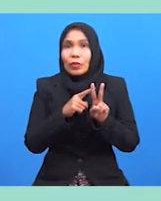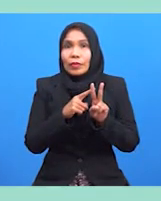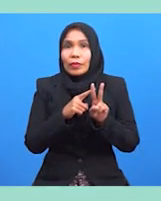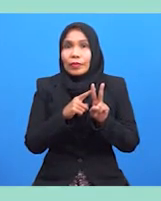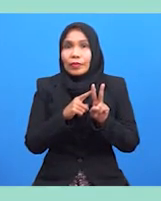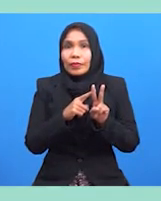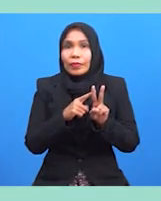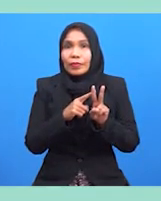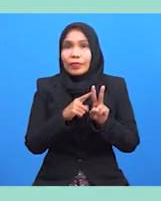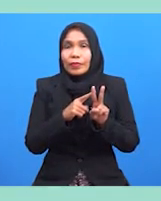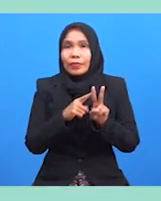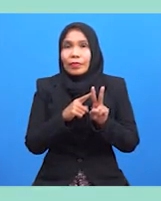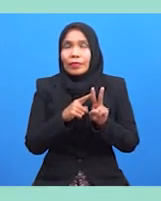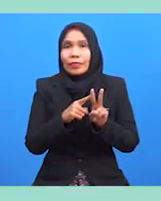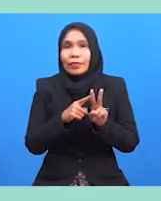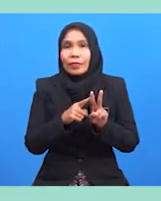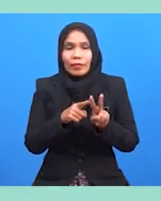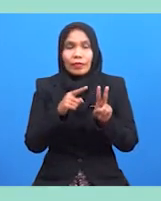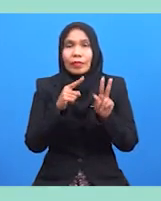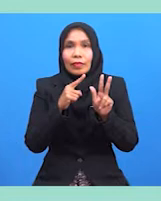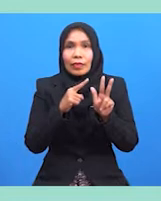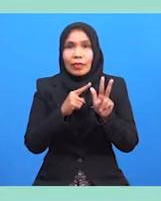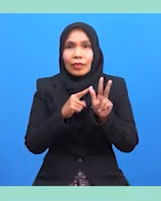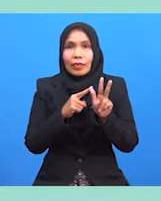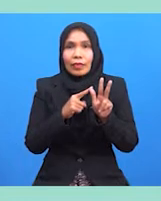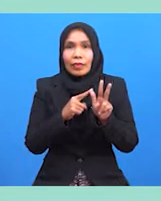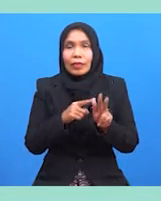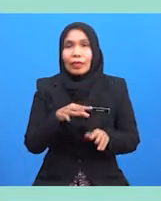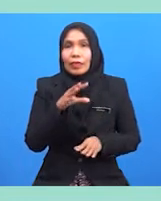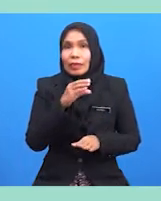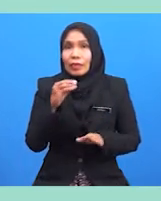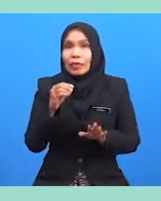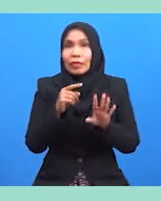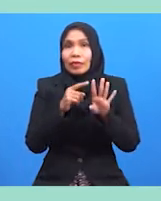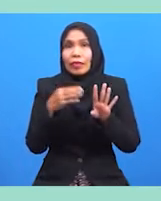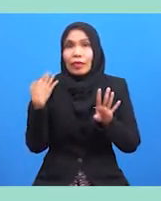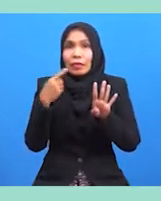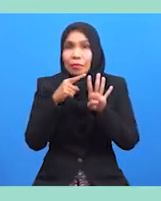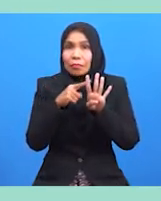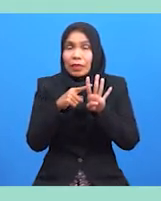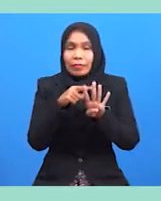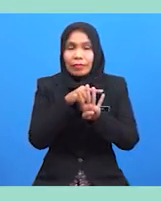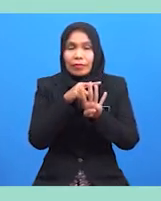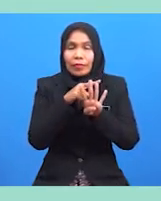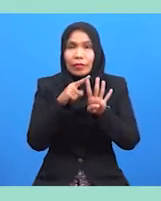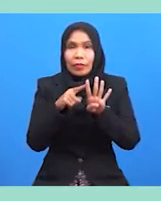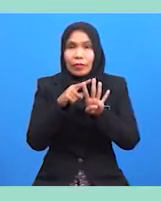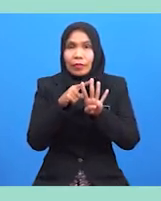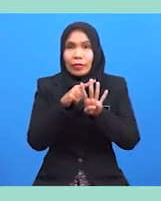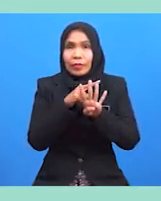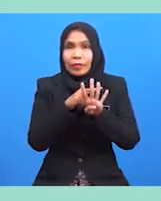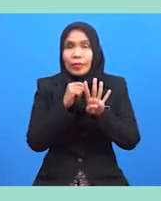wang. Ketiga, jurubank kepada kerajaan. Dan keempat, jurubank kepada